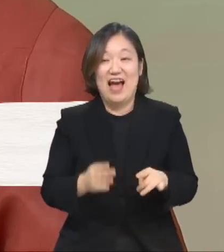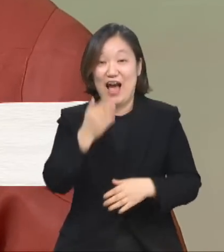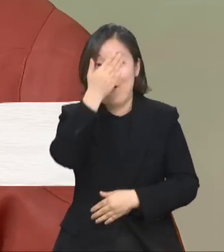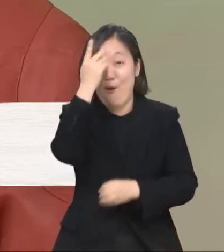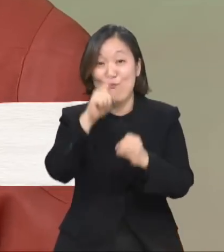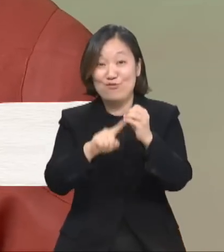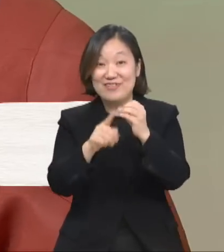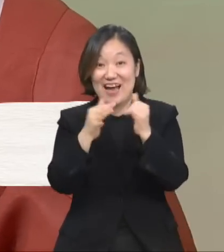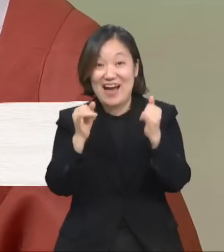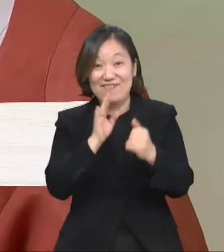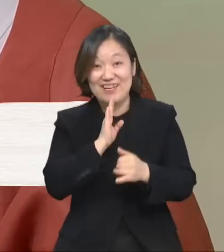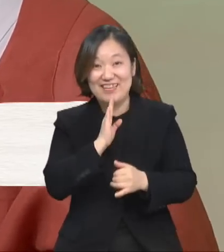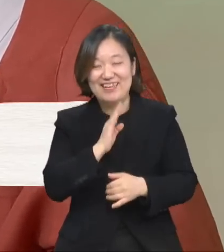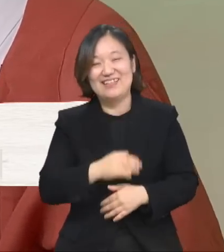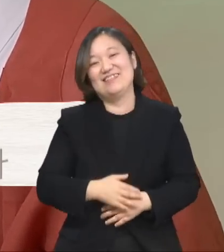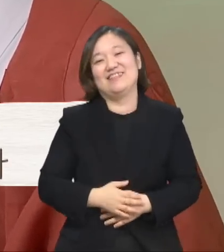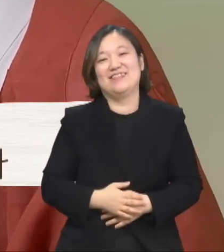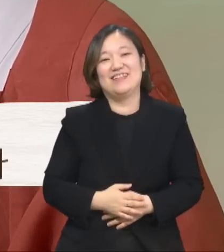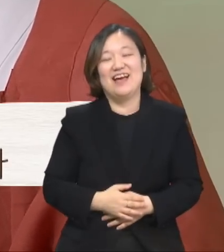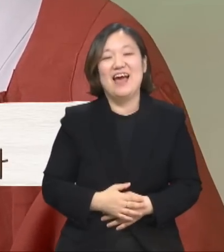청년 불자시거나 제가